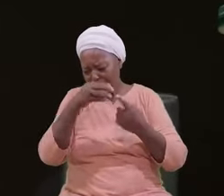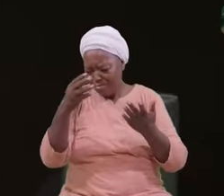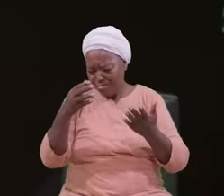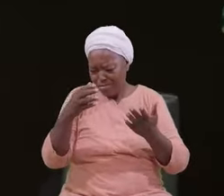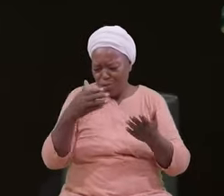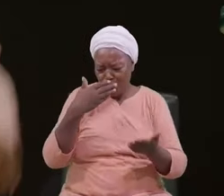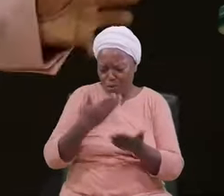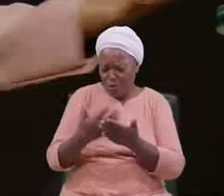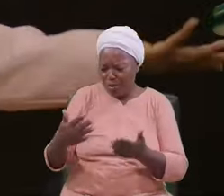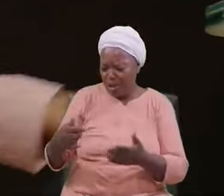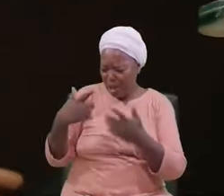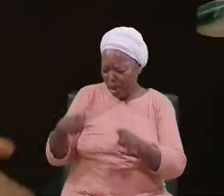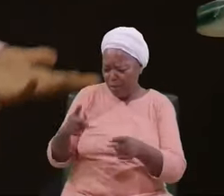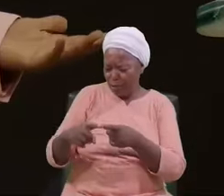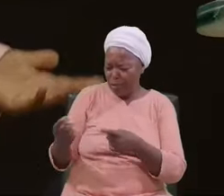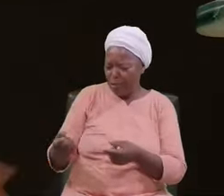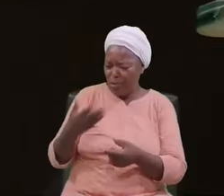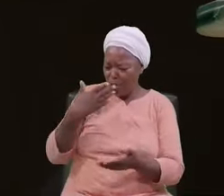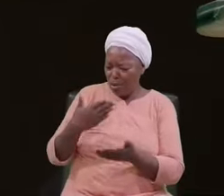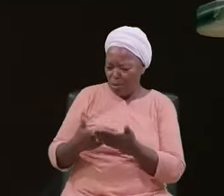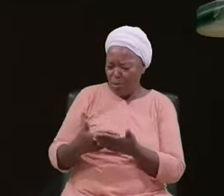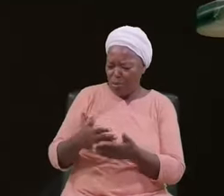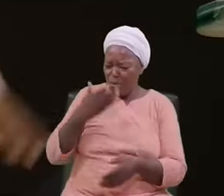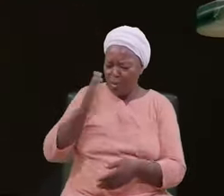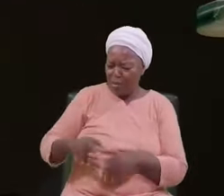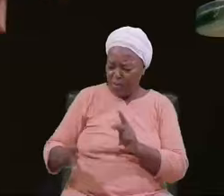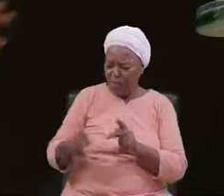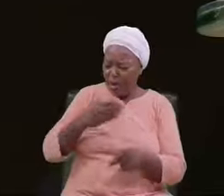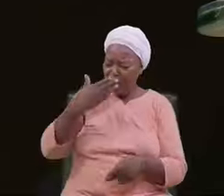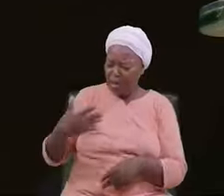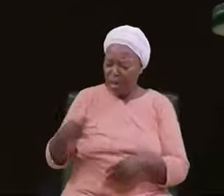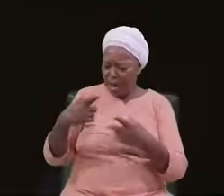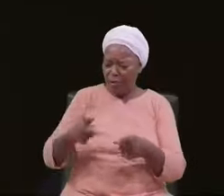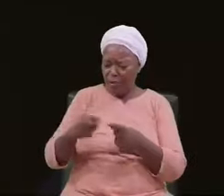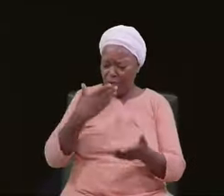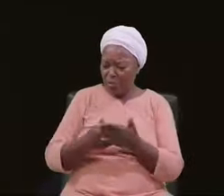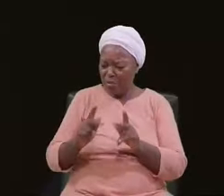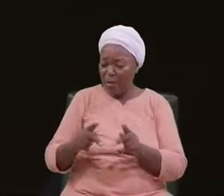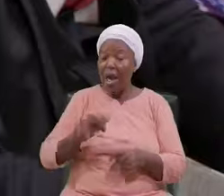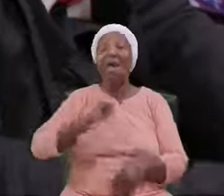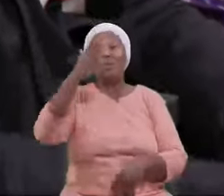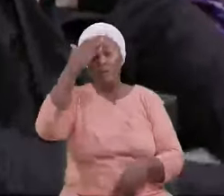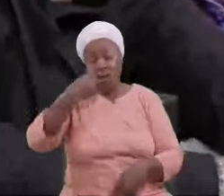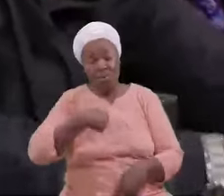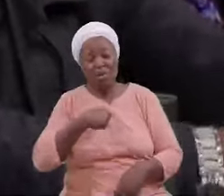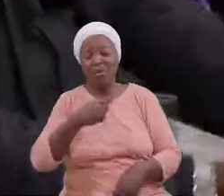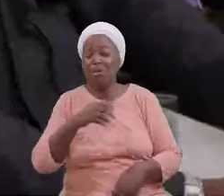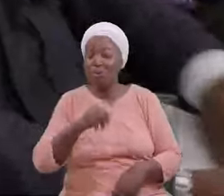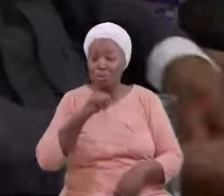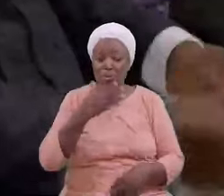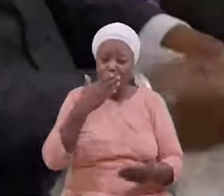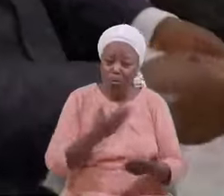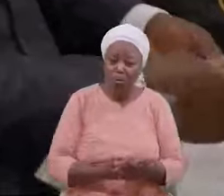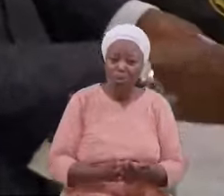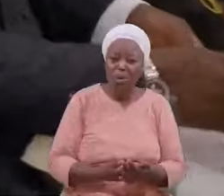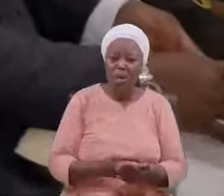personnes? Les mauvaises choses arrivent aux bonnes personnes? Je sais que je suis intègre bon. Alors, dois-je